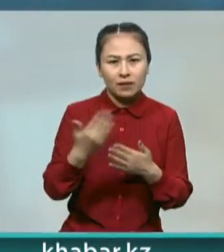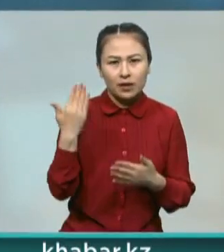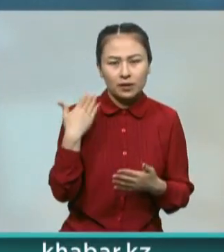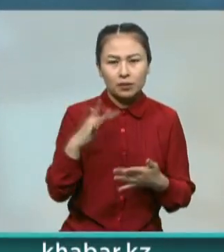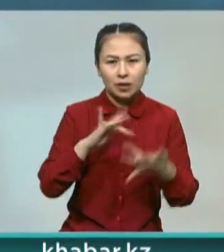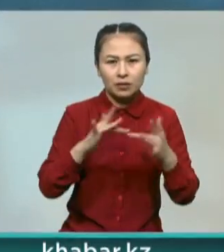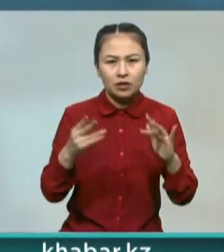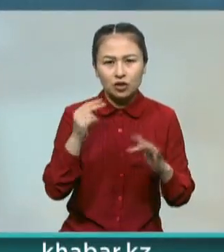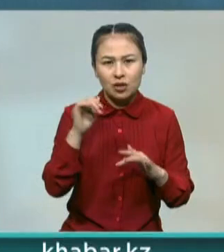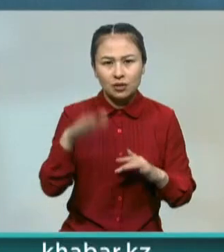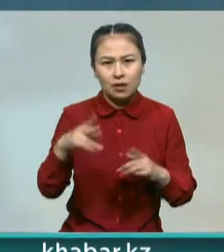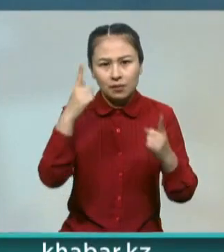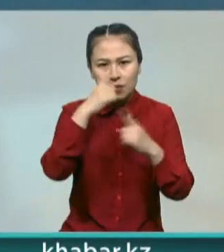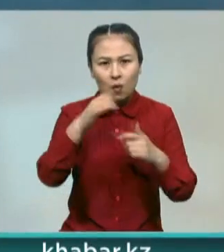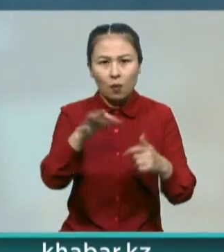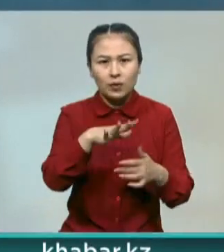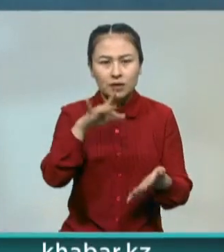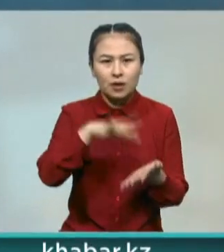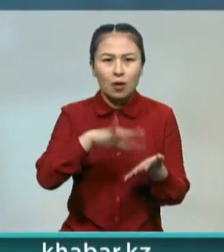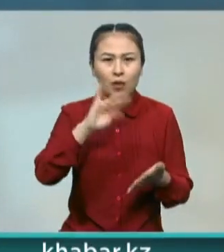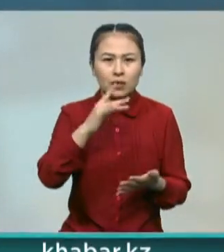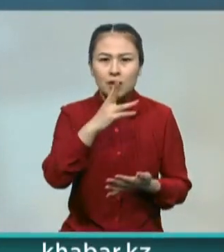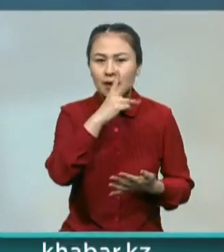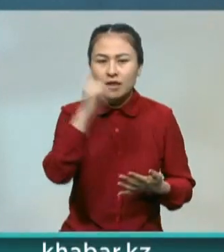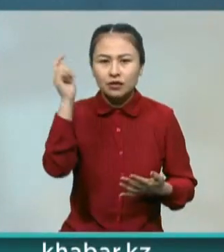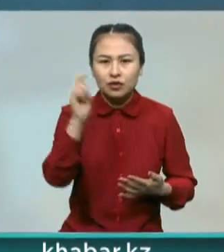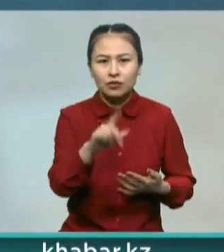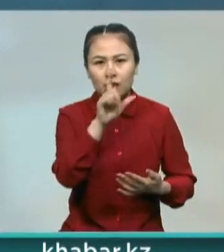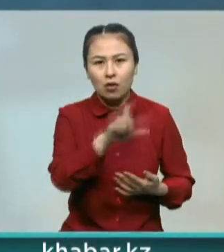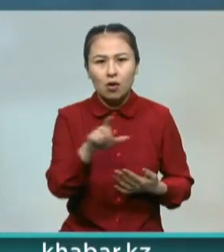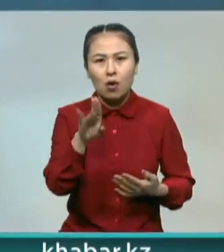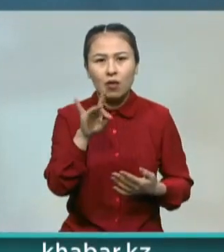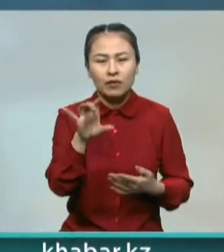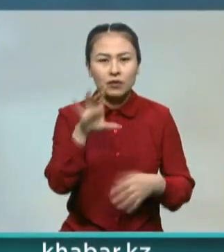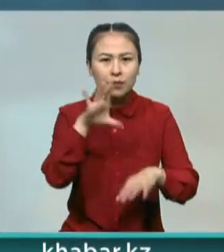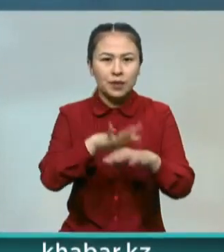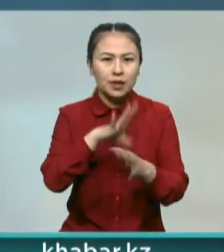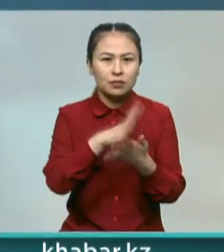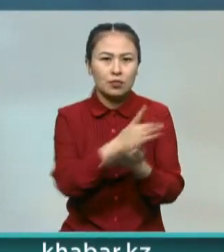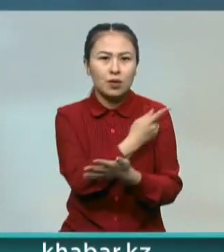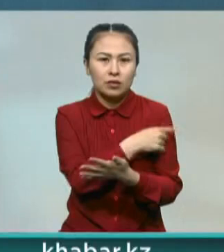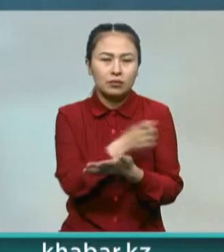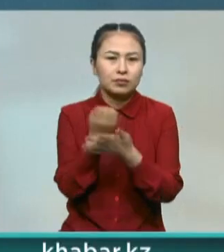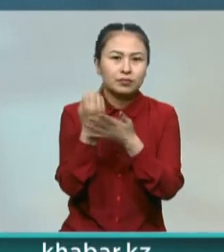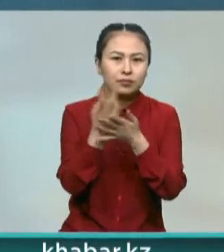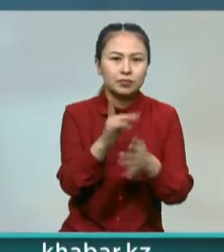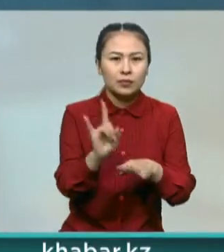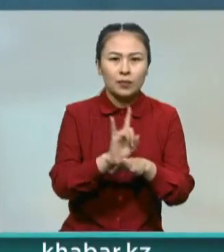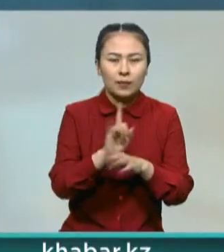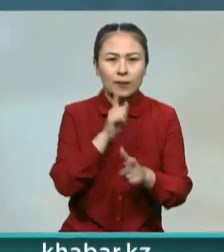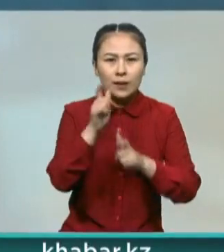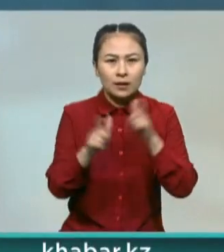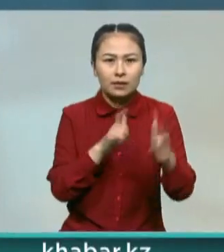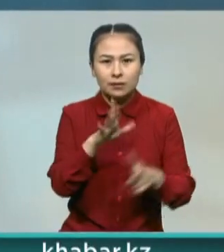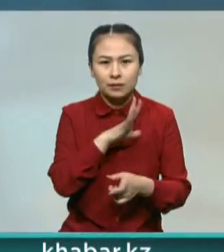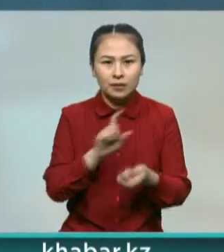WhatsApp мессенджері арқылы облыс орталығына оңтүстік Кореядан келген адамдарда коронавирус анықталып, олар ауруханаға жатқызылды деп елді